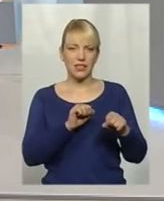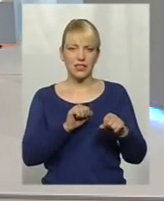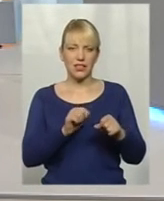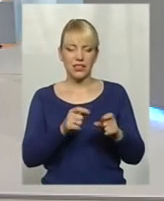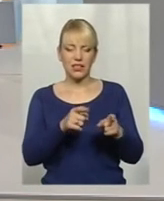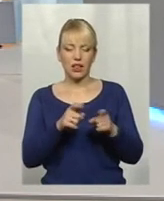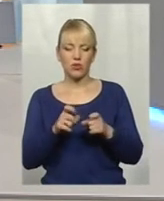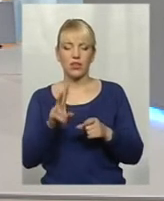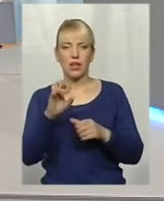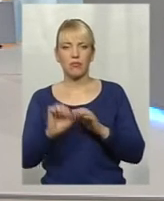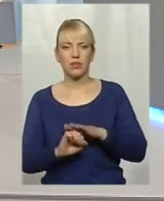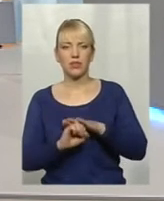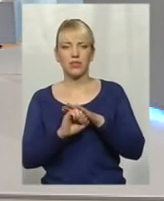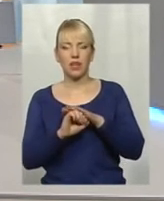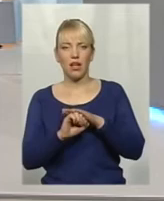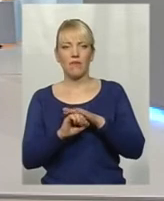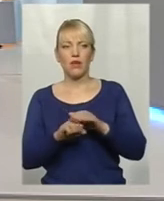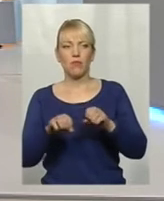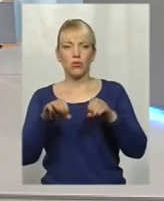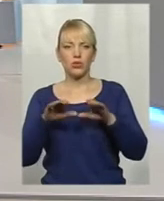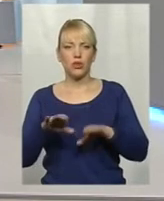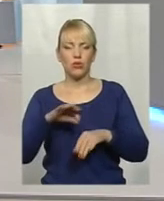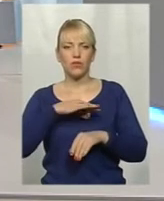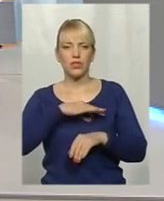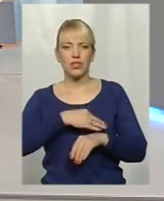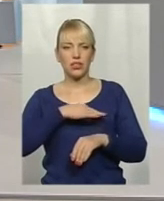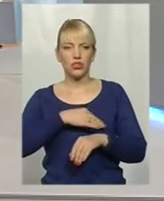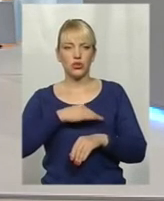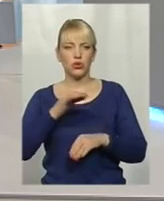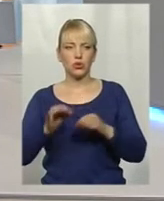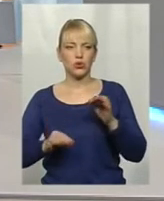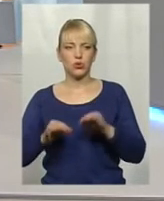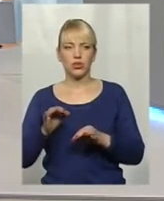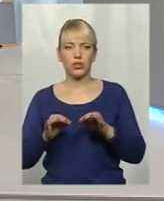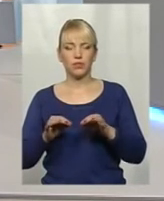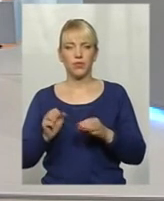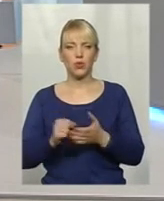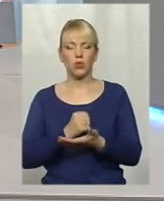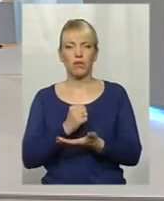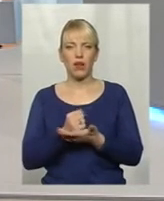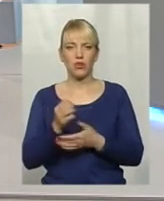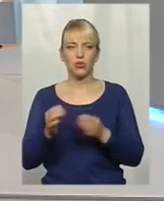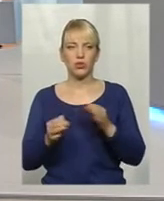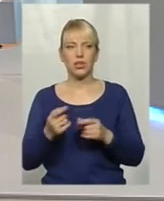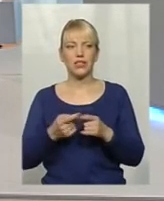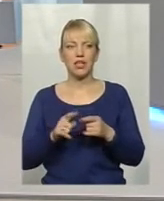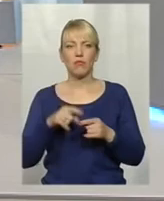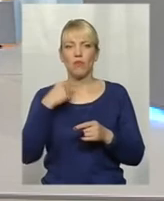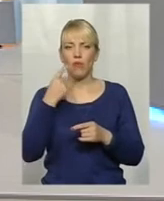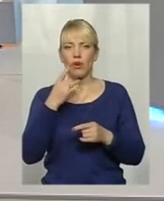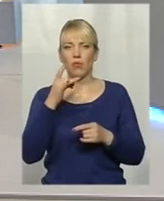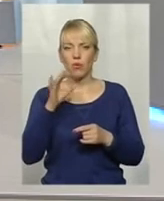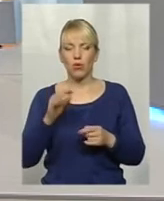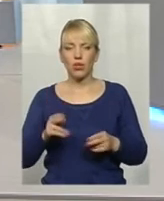підставі постанови слідчого судді, ухвали суду. Це коли ми говоримо про кримінальні справи. По кримінальній